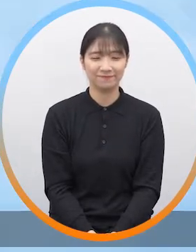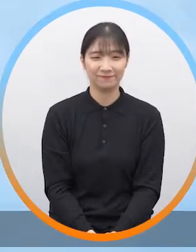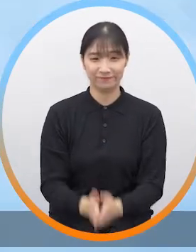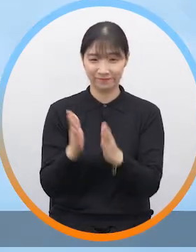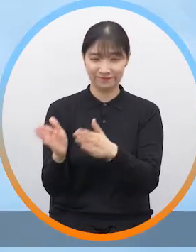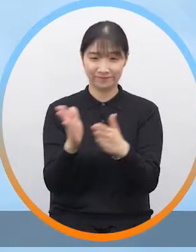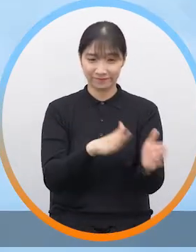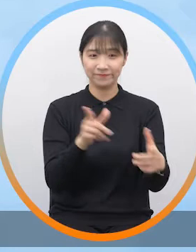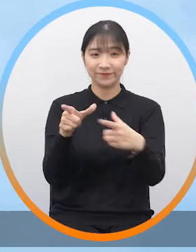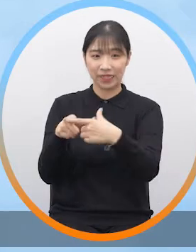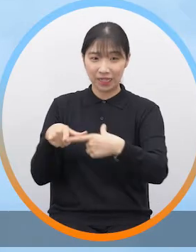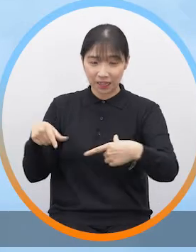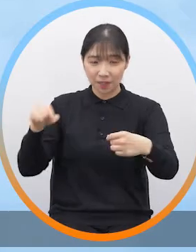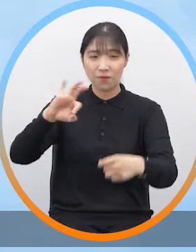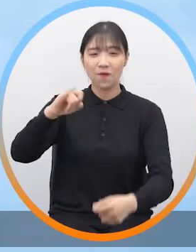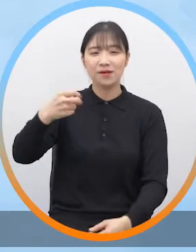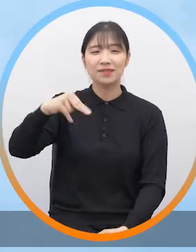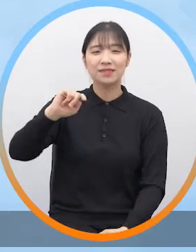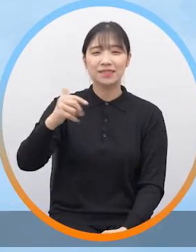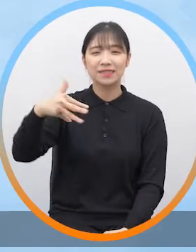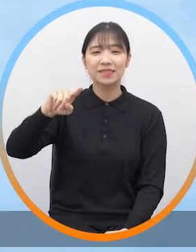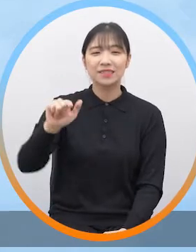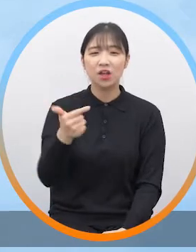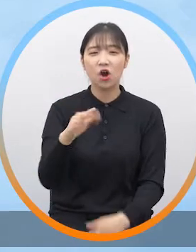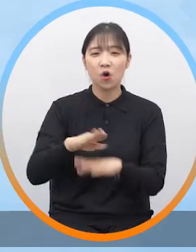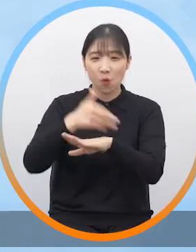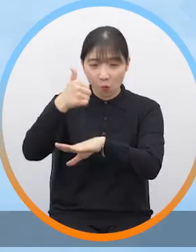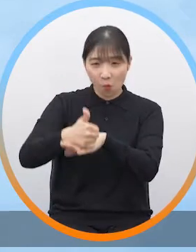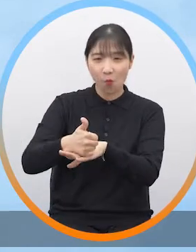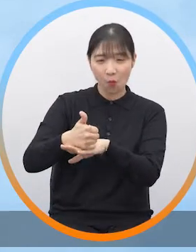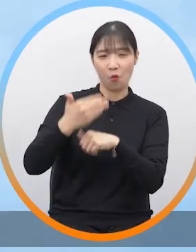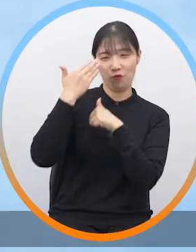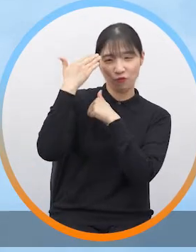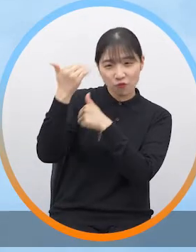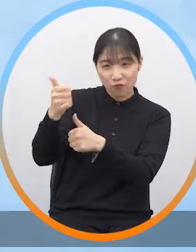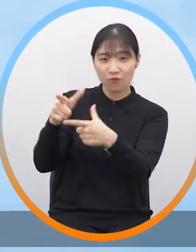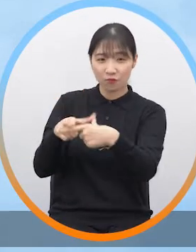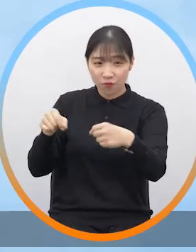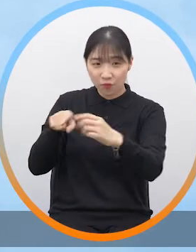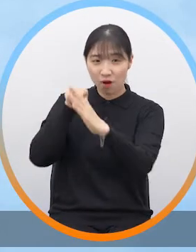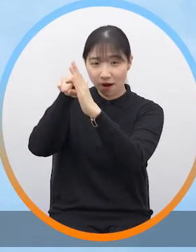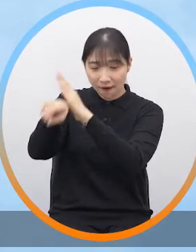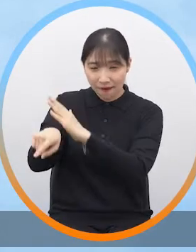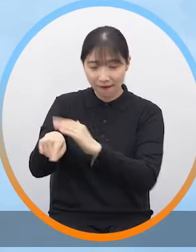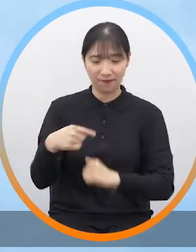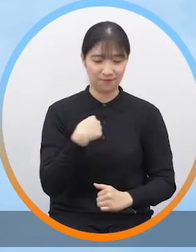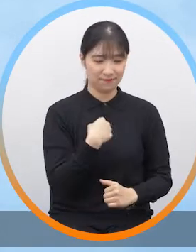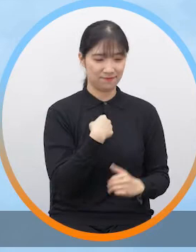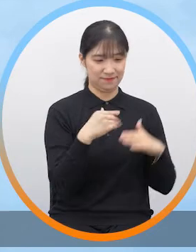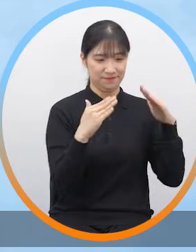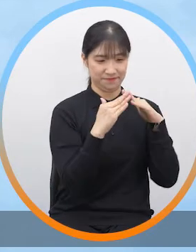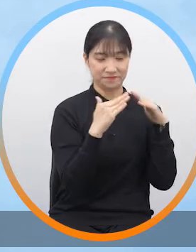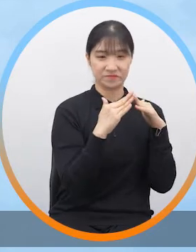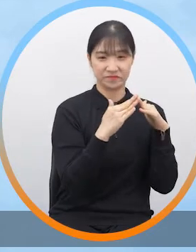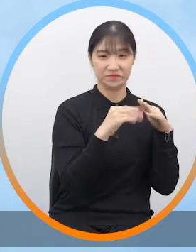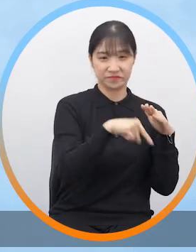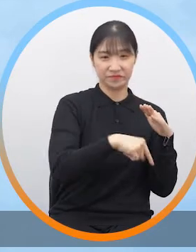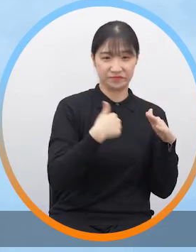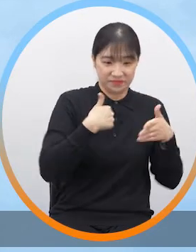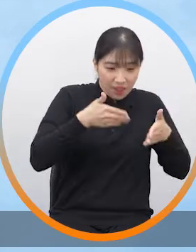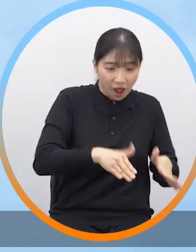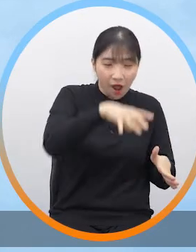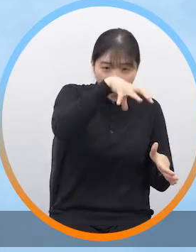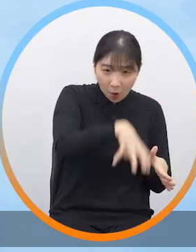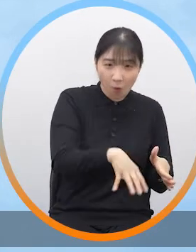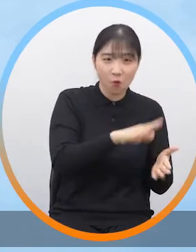그래서 일본 또 응신천왕의 초청으로 일본을 갔는데 왕인 박사가 자기